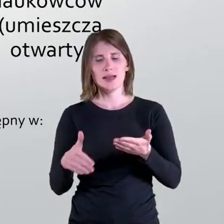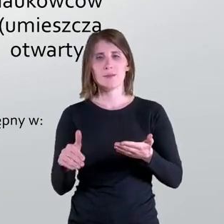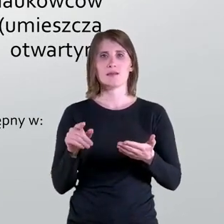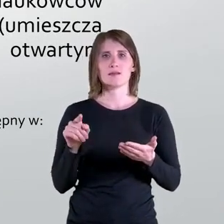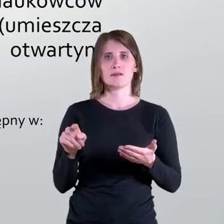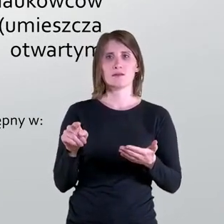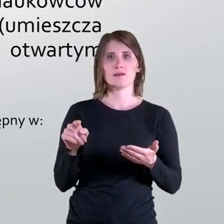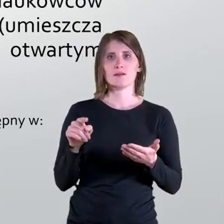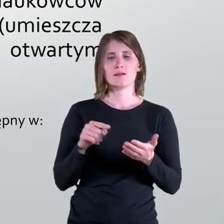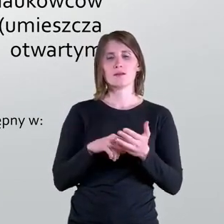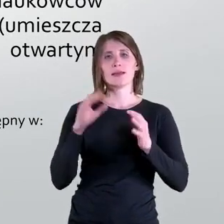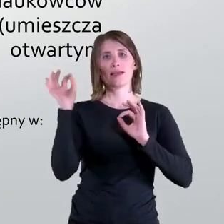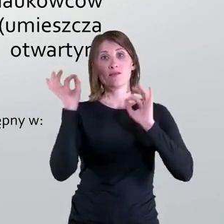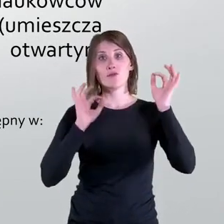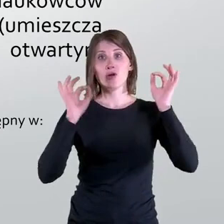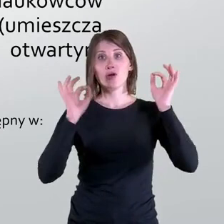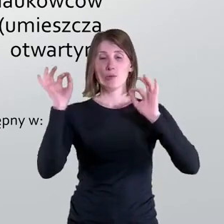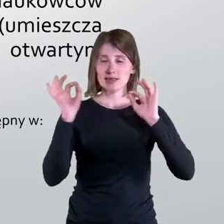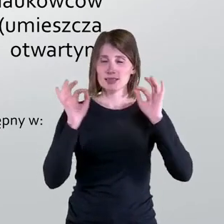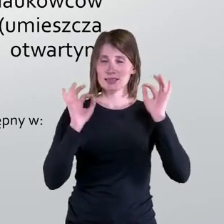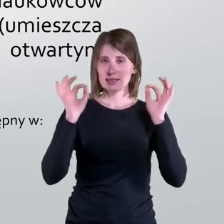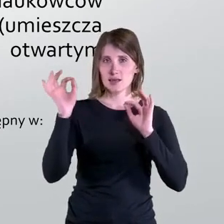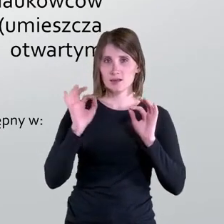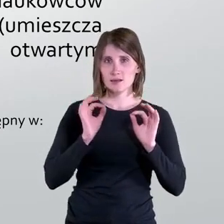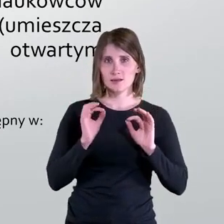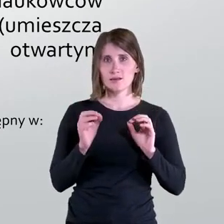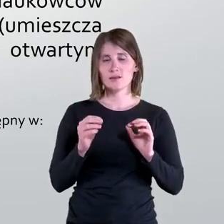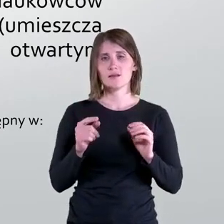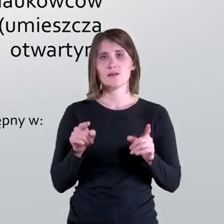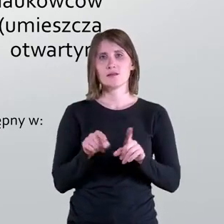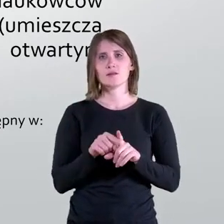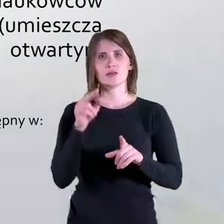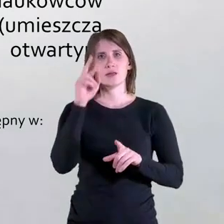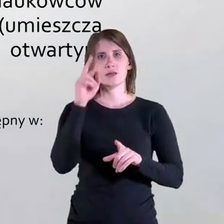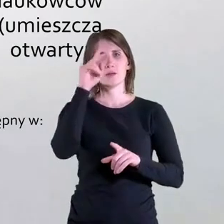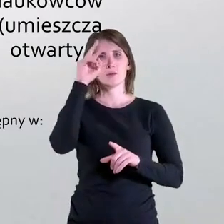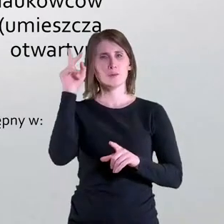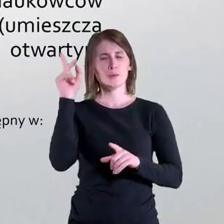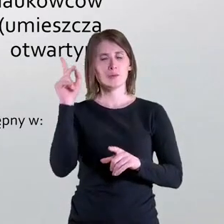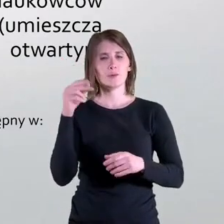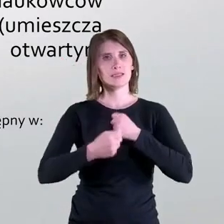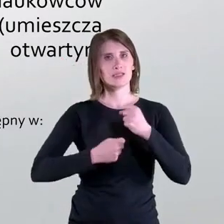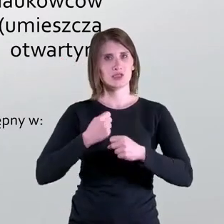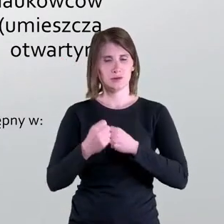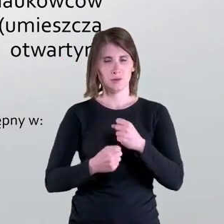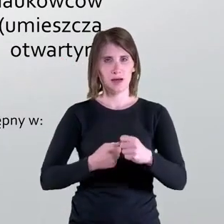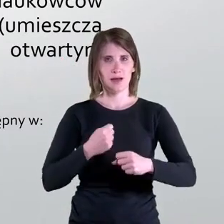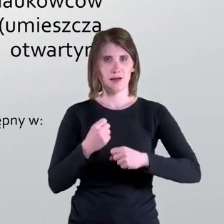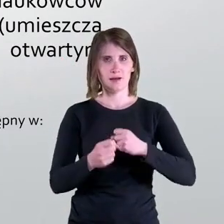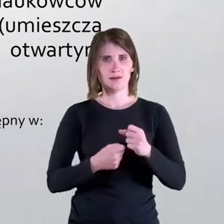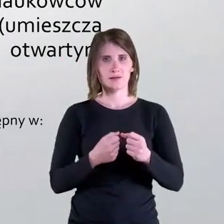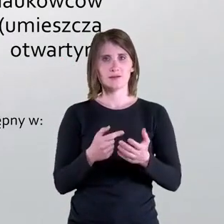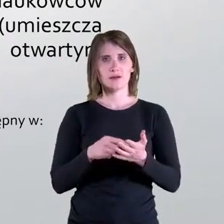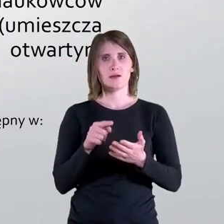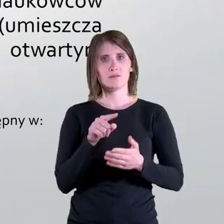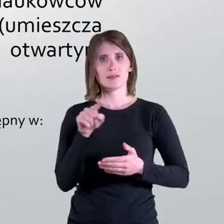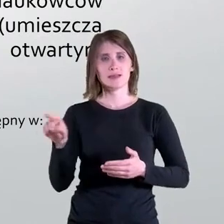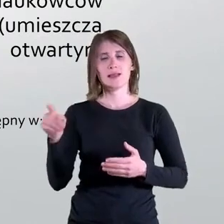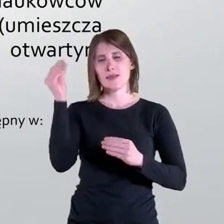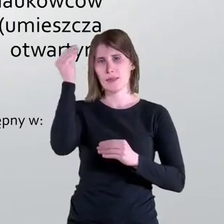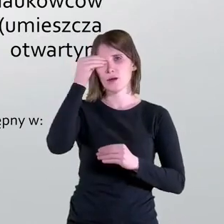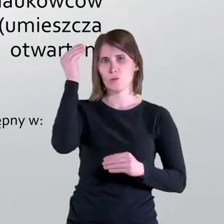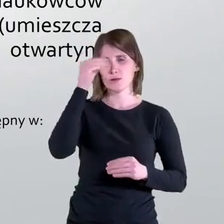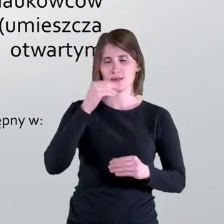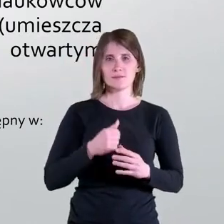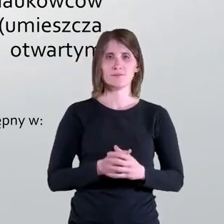tutaj informacyjny intensyfikujący działania na rzecz nauki